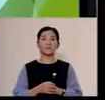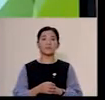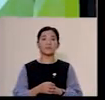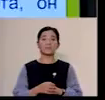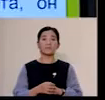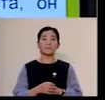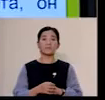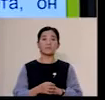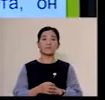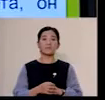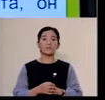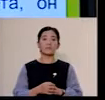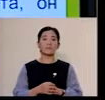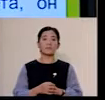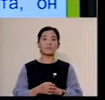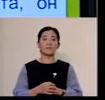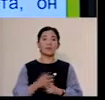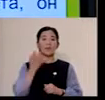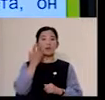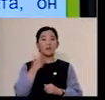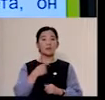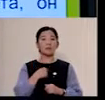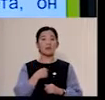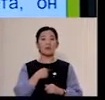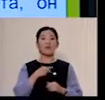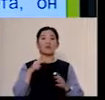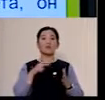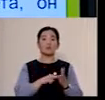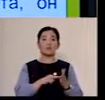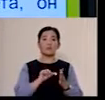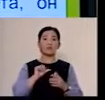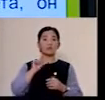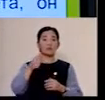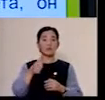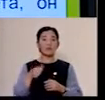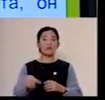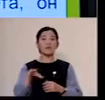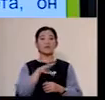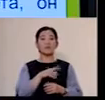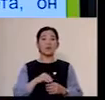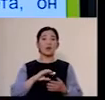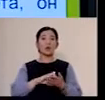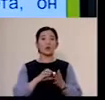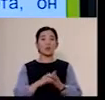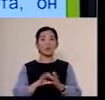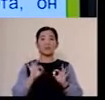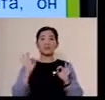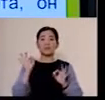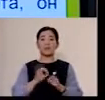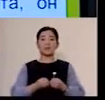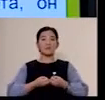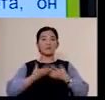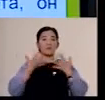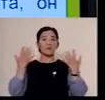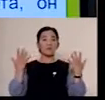Когда мы включаем выключатель, в Вся комната сразу же озаряется